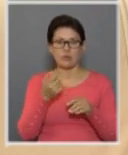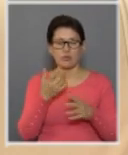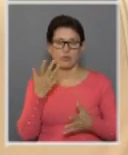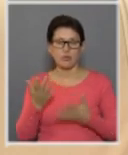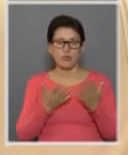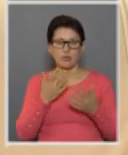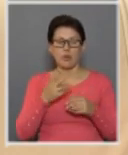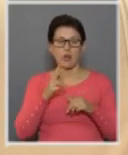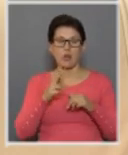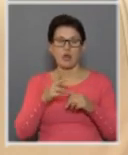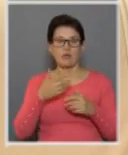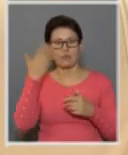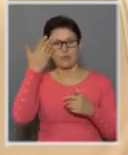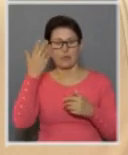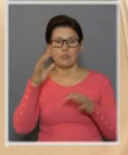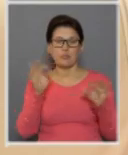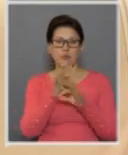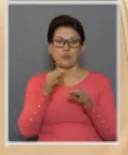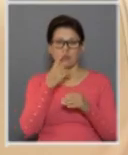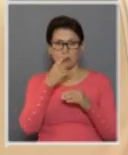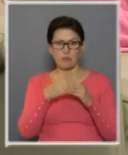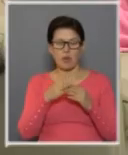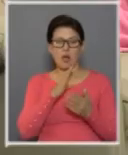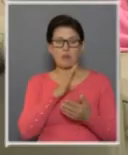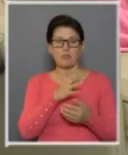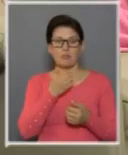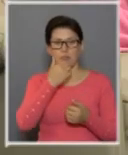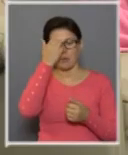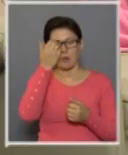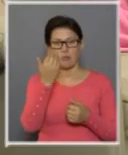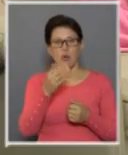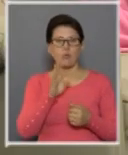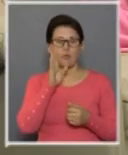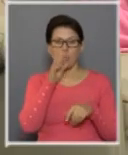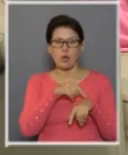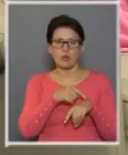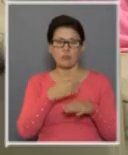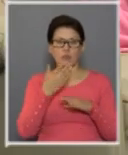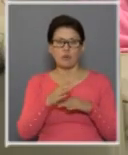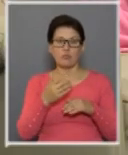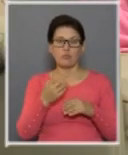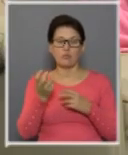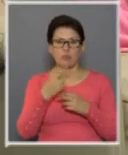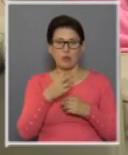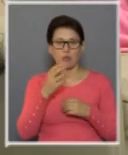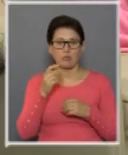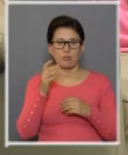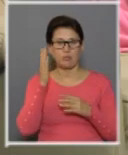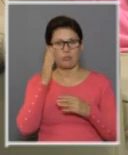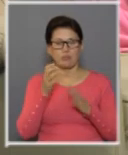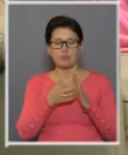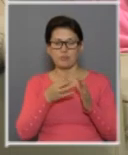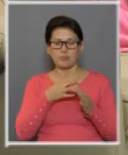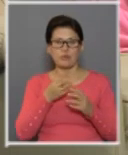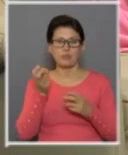көңілді әндерге жақсы. Жақсы, Үміт, рахмет саған. Таңғы уақытыңды бөліп, біздің арнайы студиямызға ұйқың қанбаса да